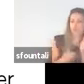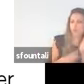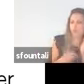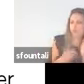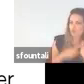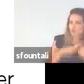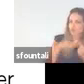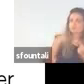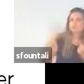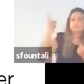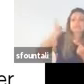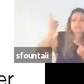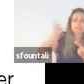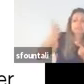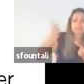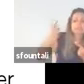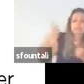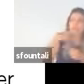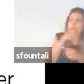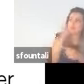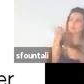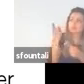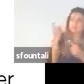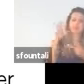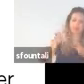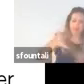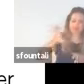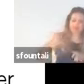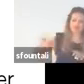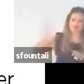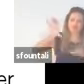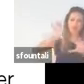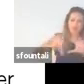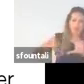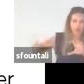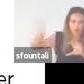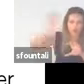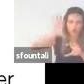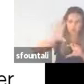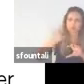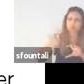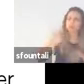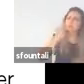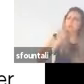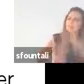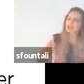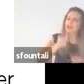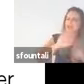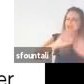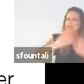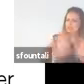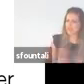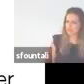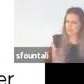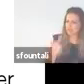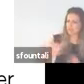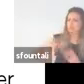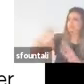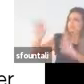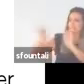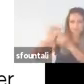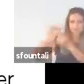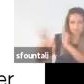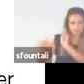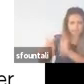ευρωπαϊκό επίπεδο. Για να σας δώσω μόνο κάποια στοιχεία από αυτά τα οποία βρήκαμε από την ερευνά μας,